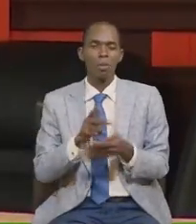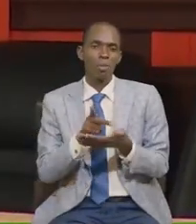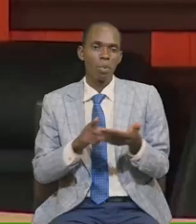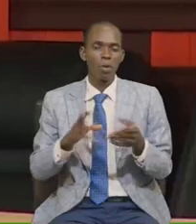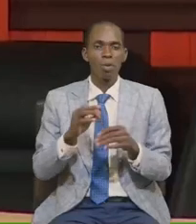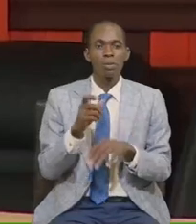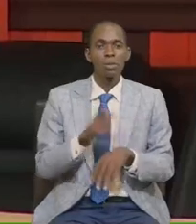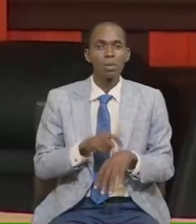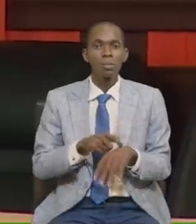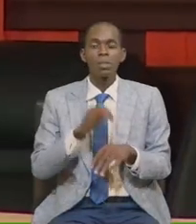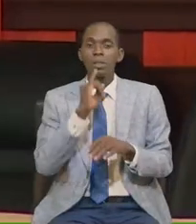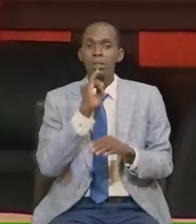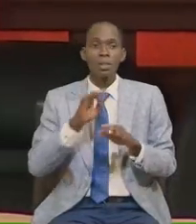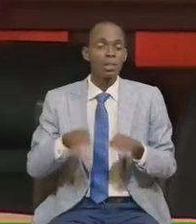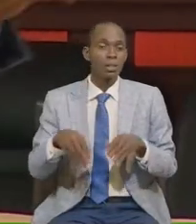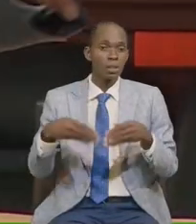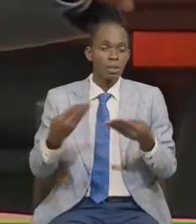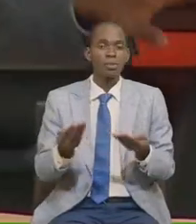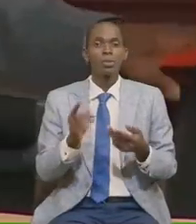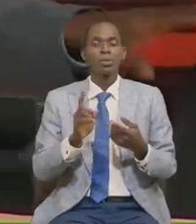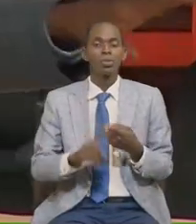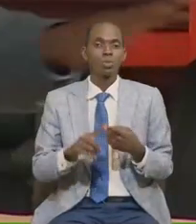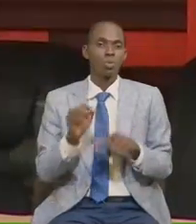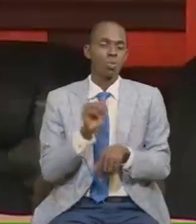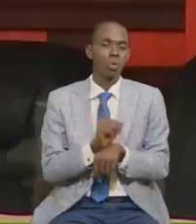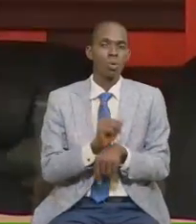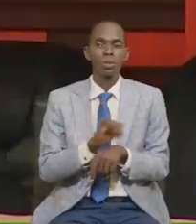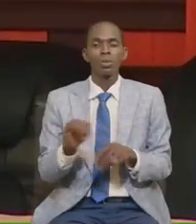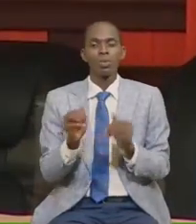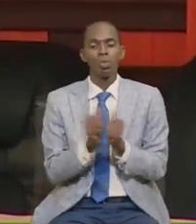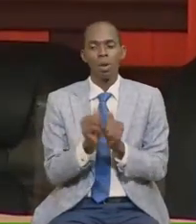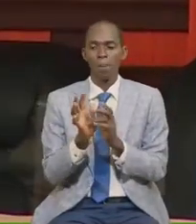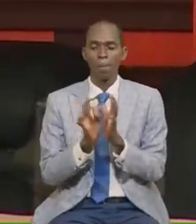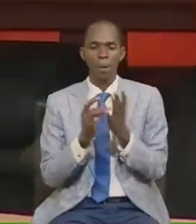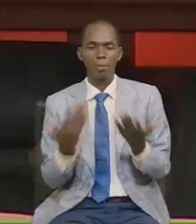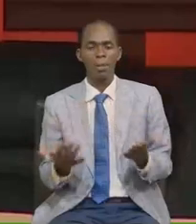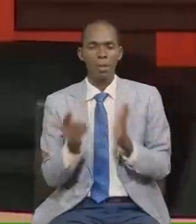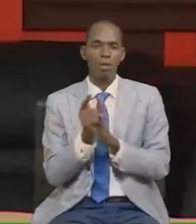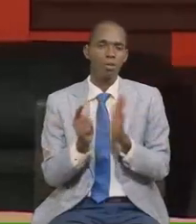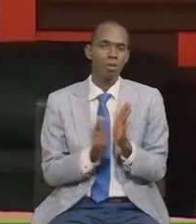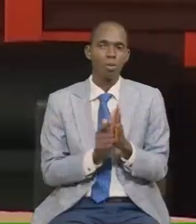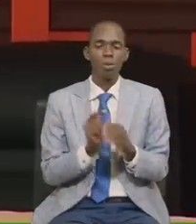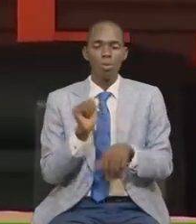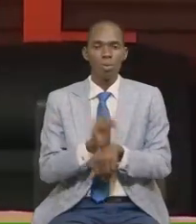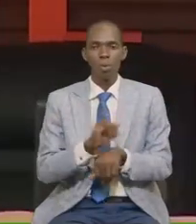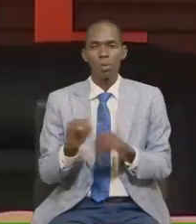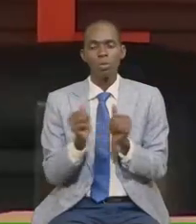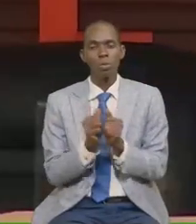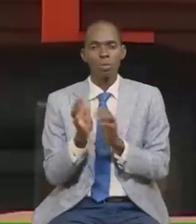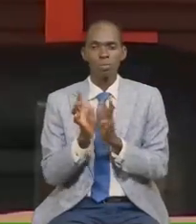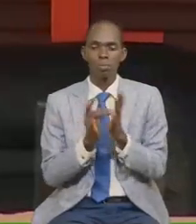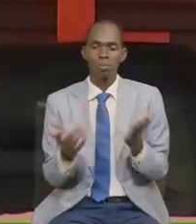est seulement engagée à travers les principes œuvrés. Avec les principes